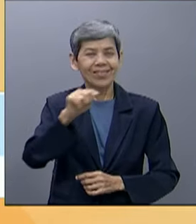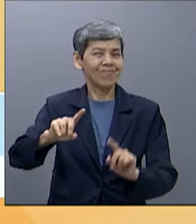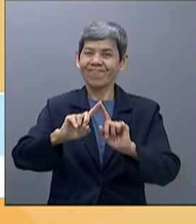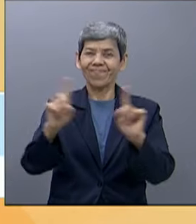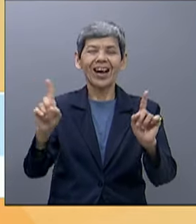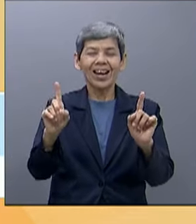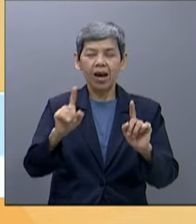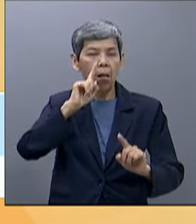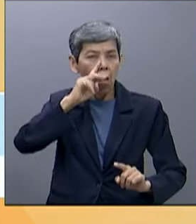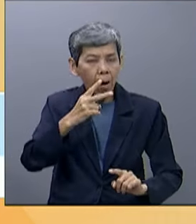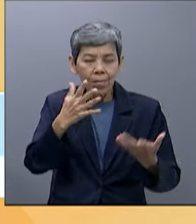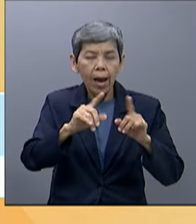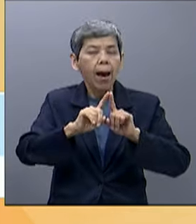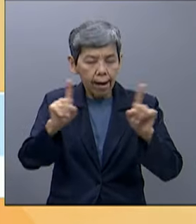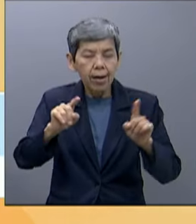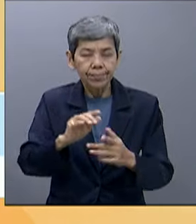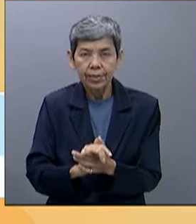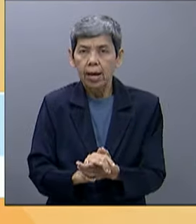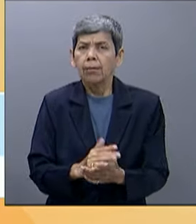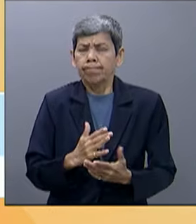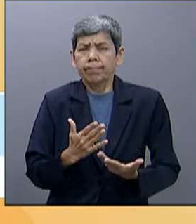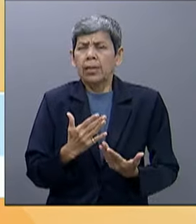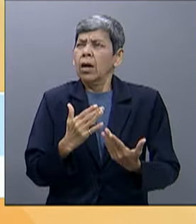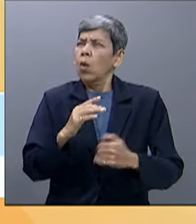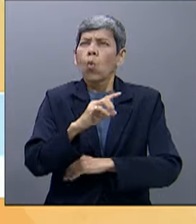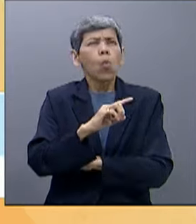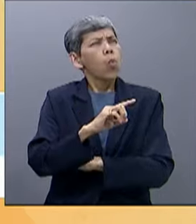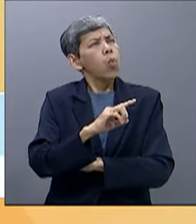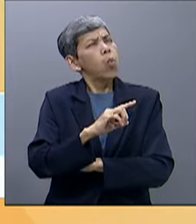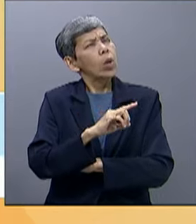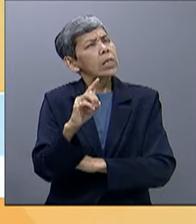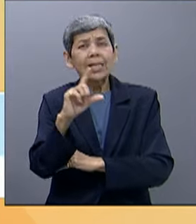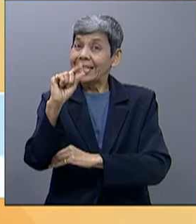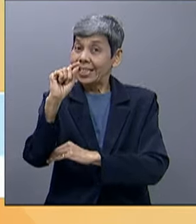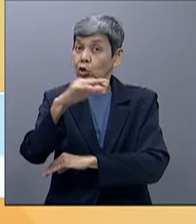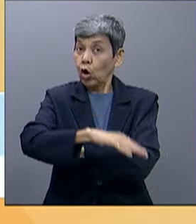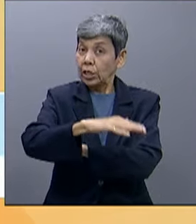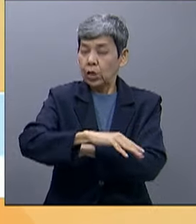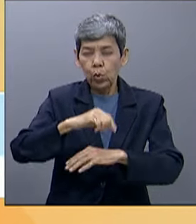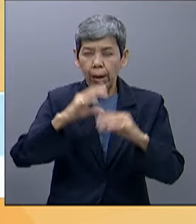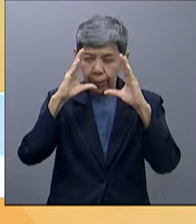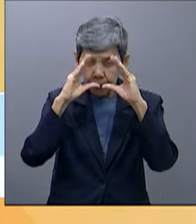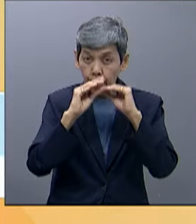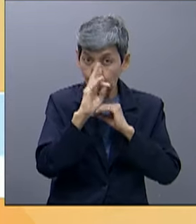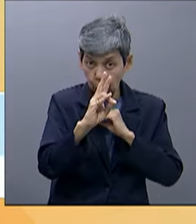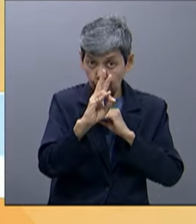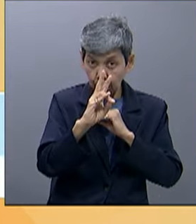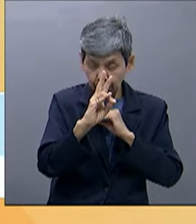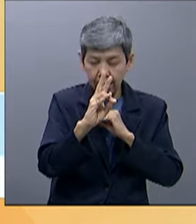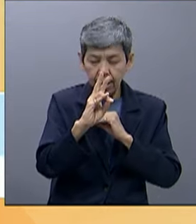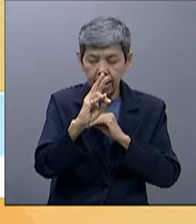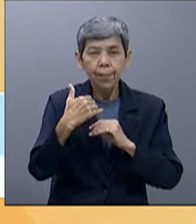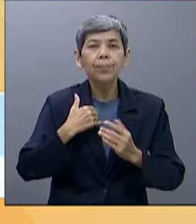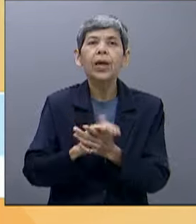ครับไม่ซ้ำแน่นอนครับเพราะฉะนั้นอีกอย่างนึงนะครับช่วงวันที่20ตอนเย็นตั้งแต่เวลา 19:00 นเป็นต้นไปก็จะเป็นการ